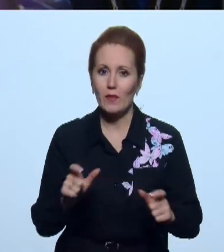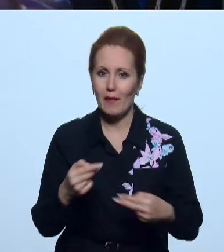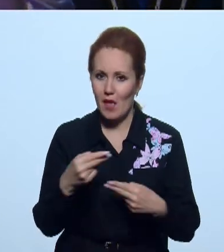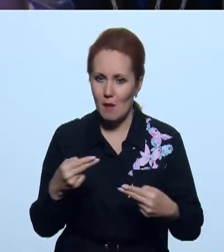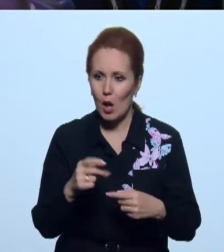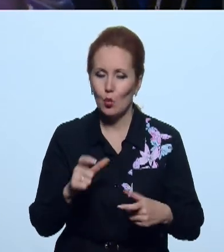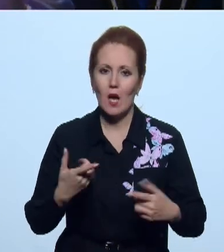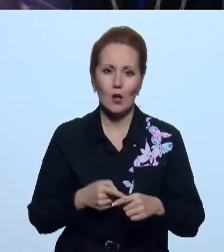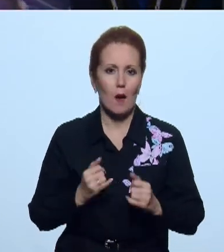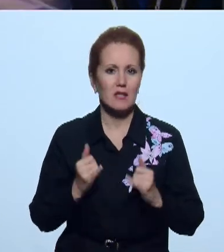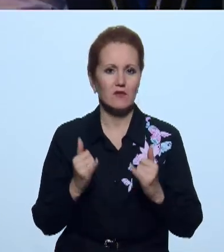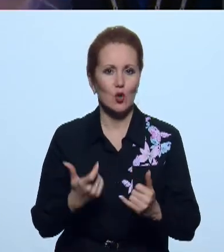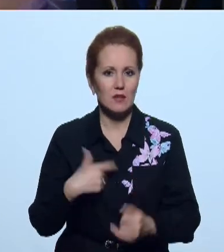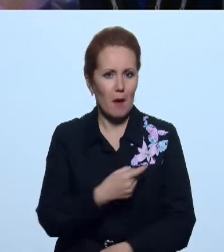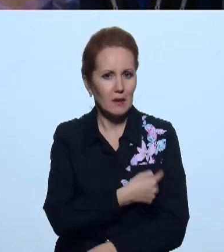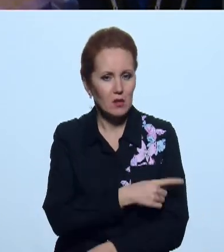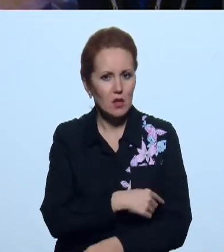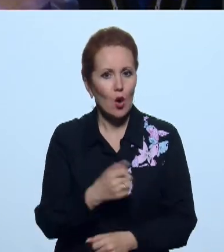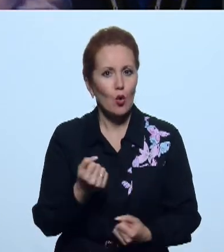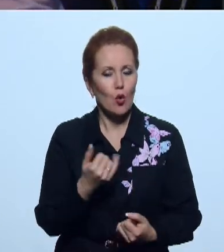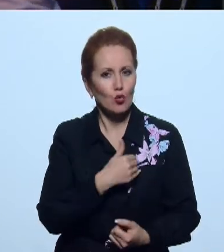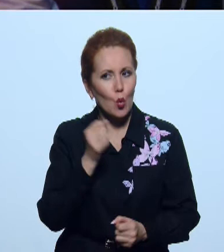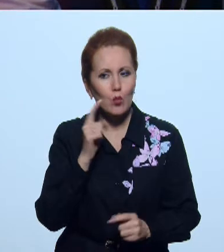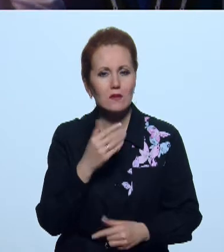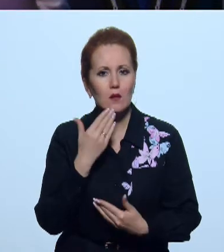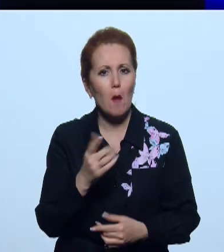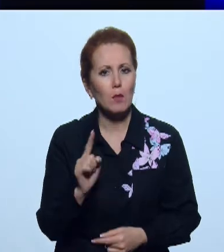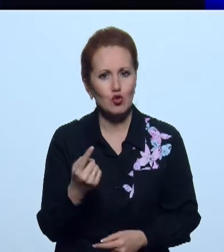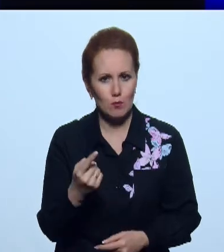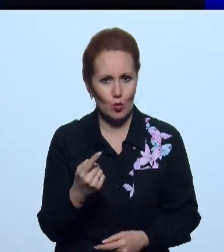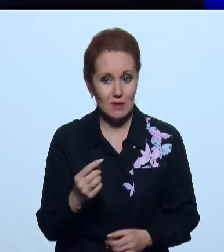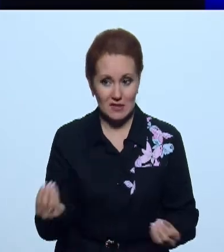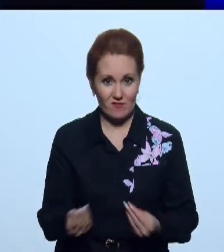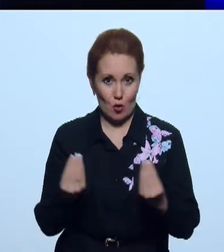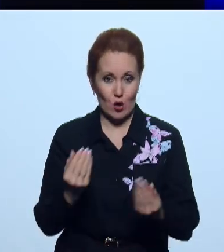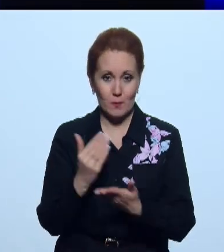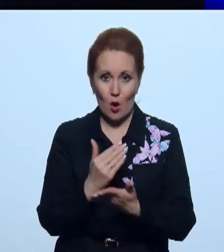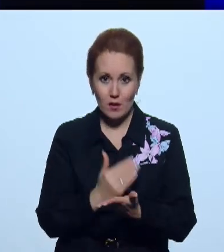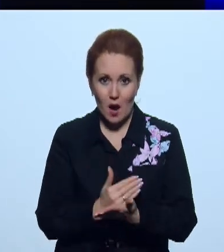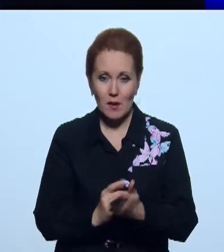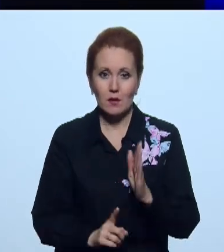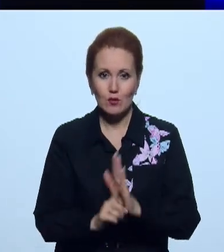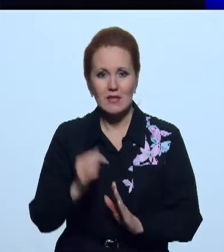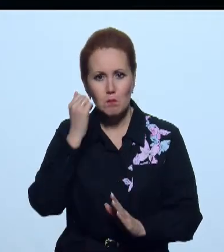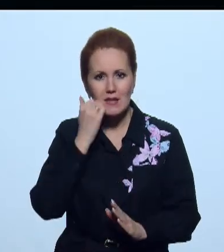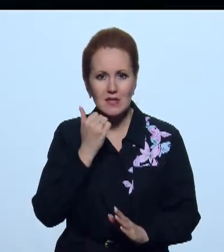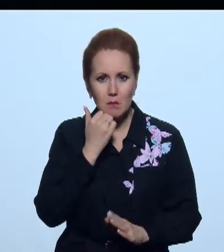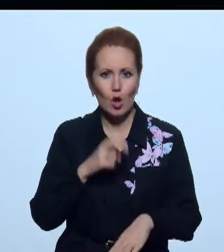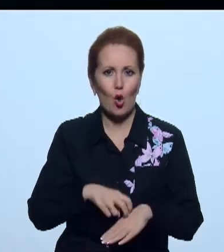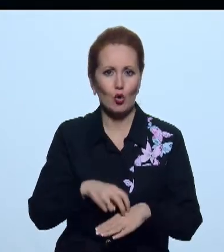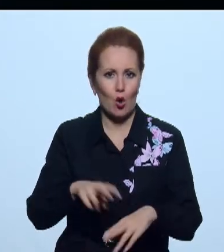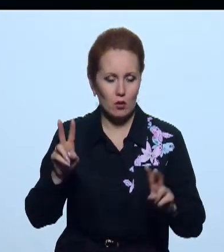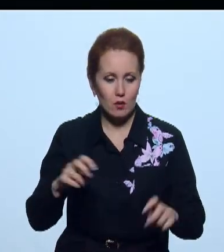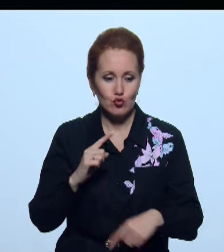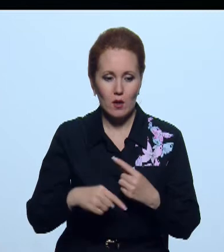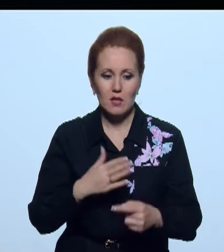себя посвящают медицине. Хочется узнать, почему вот даже свежая программа, недавний проект, который начался, «Спасибо, доктор». Вот через